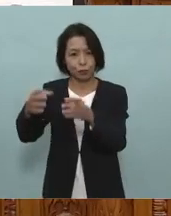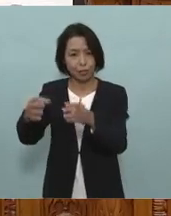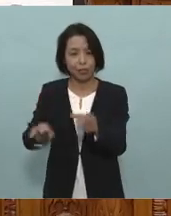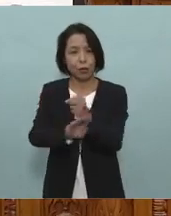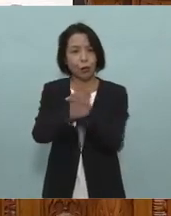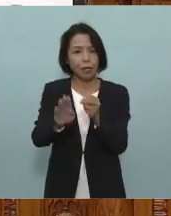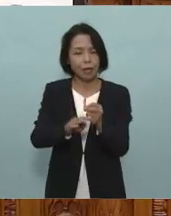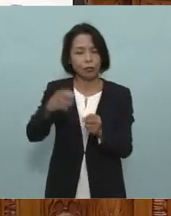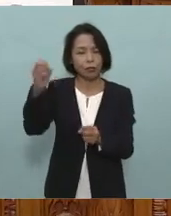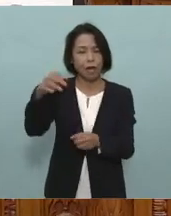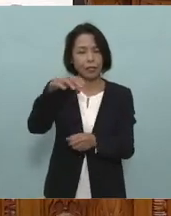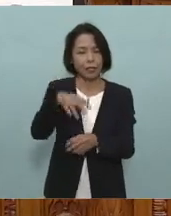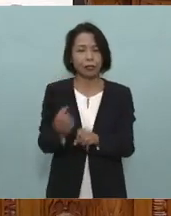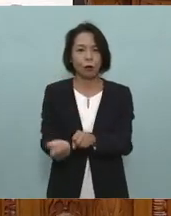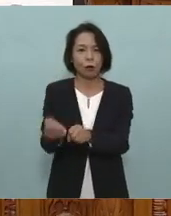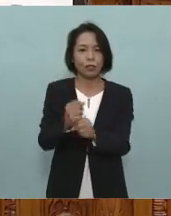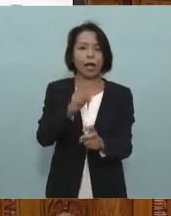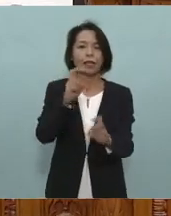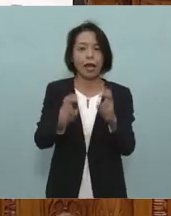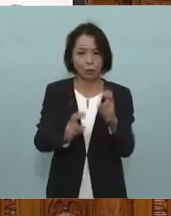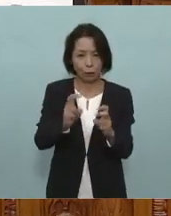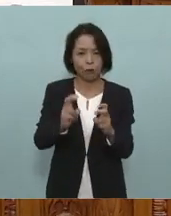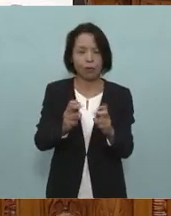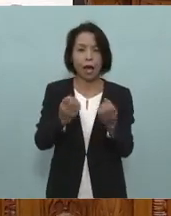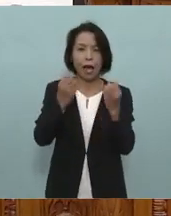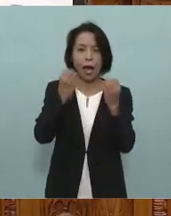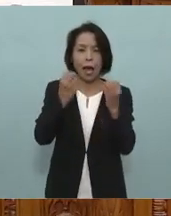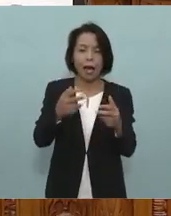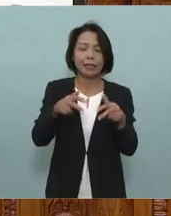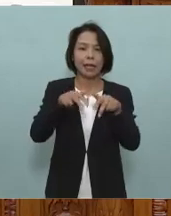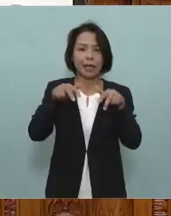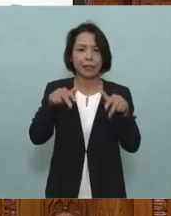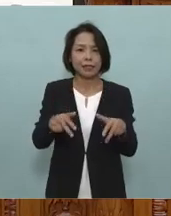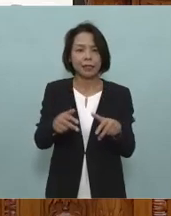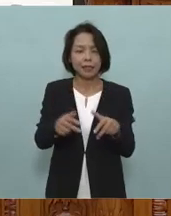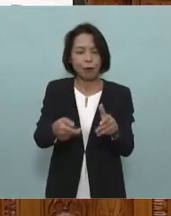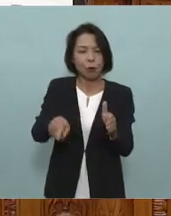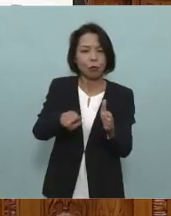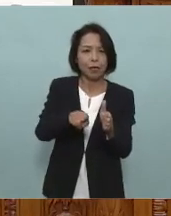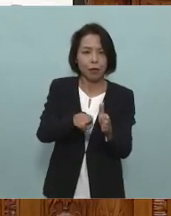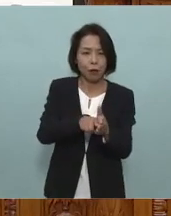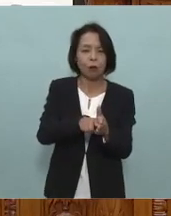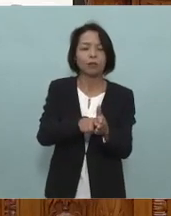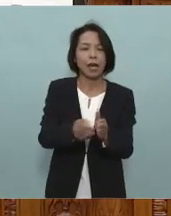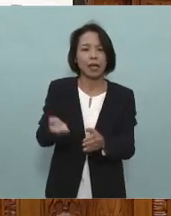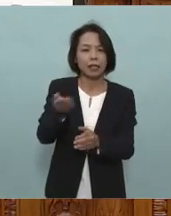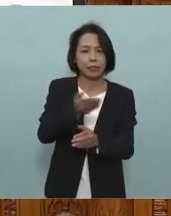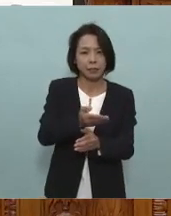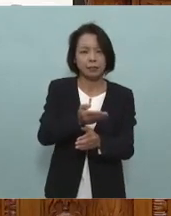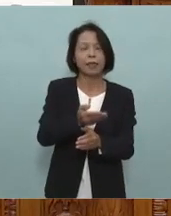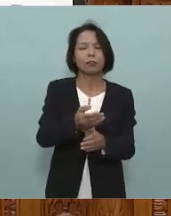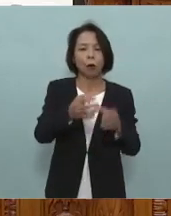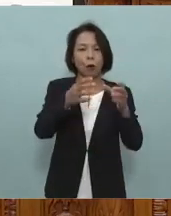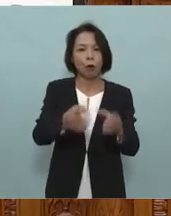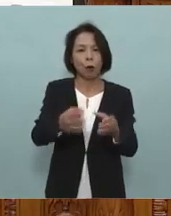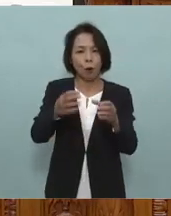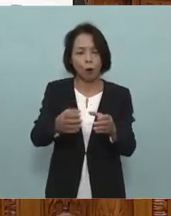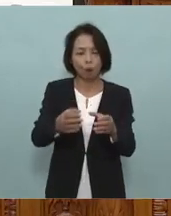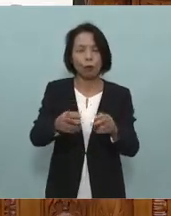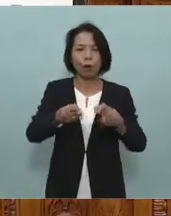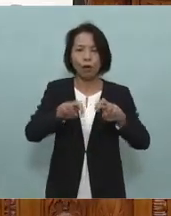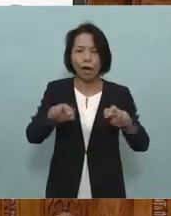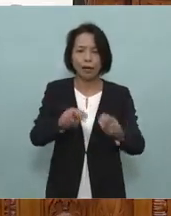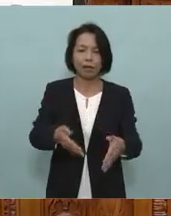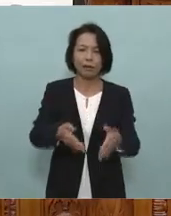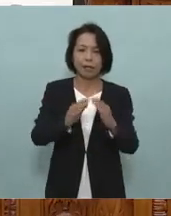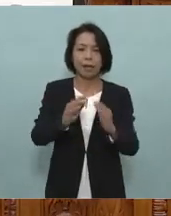原発の再稼働新たな安全メカニズムを組み込んだ次世代革新楼の開発建設など